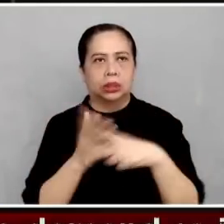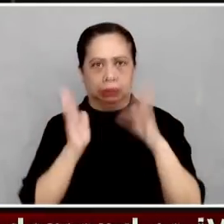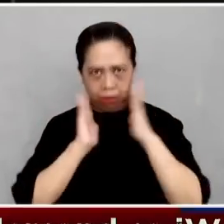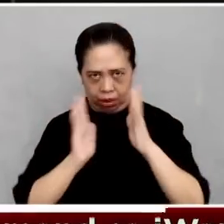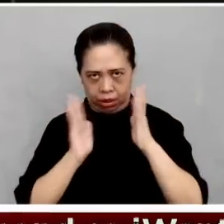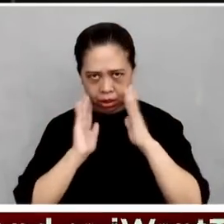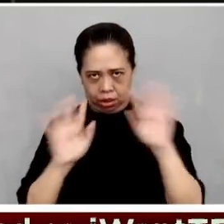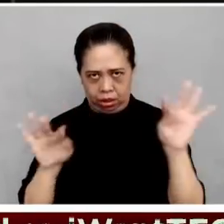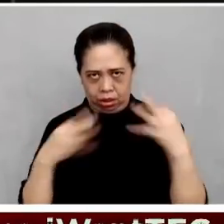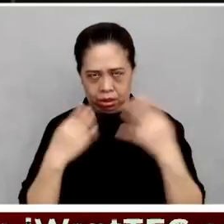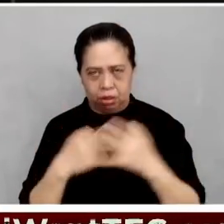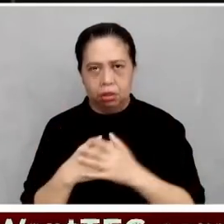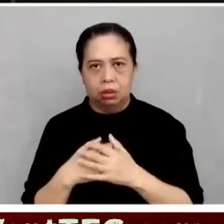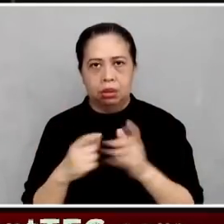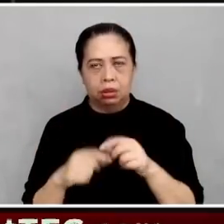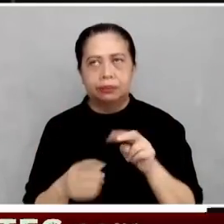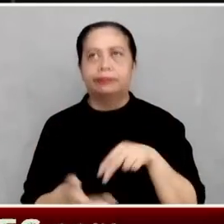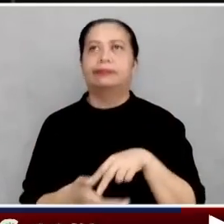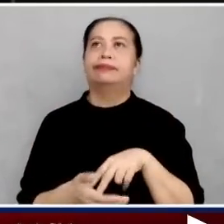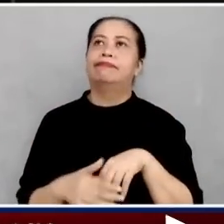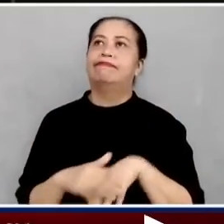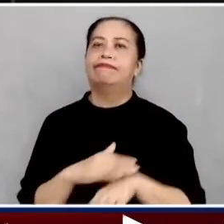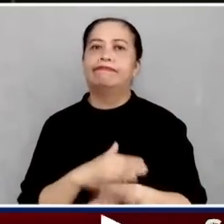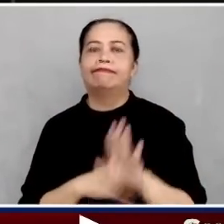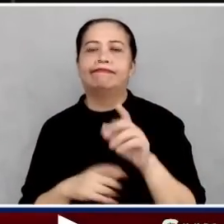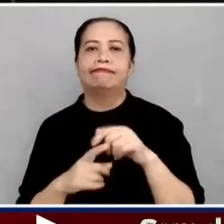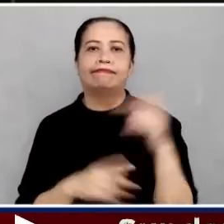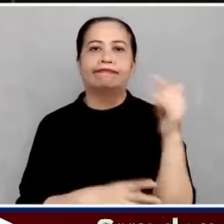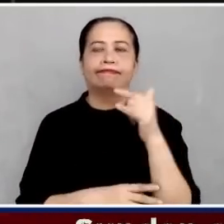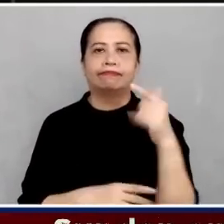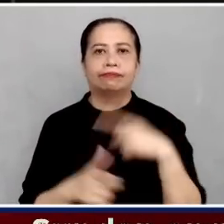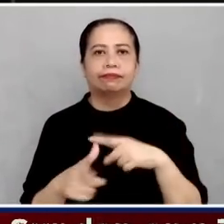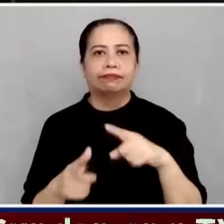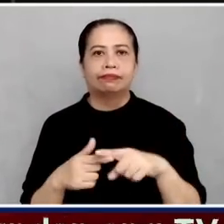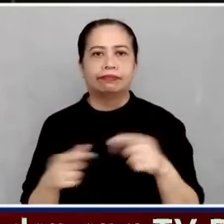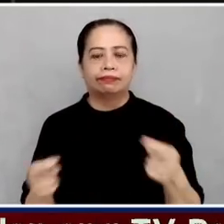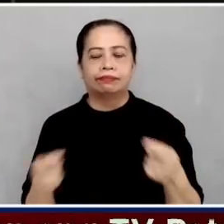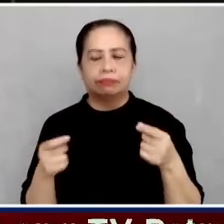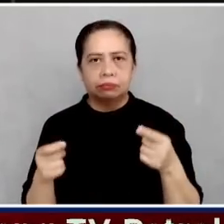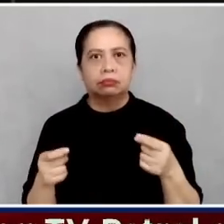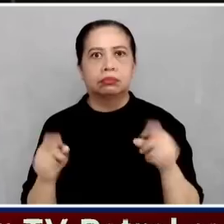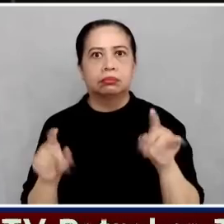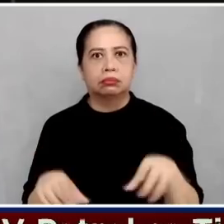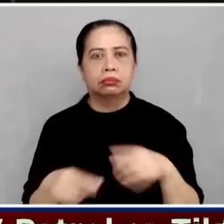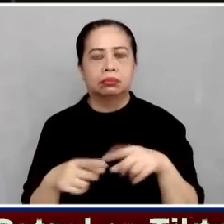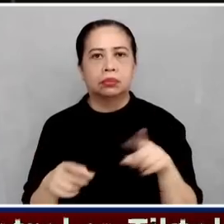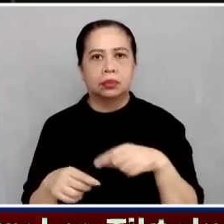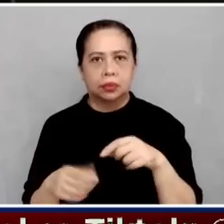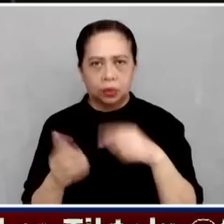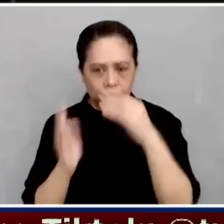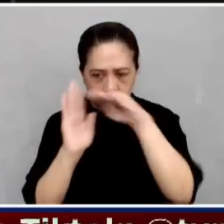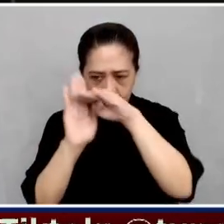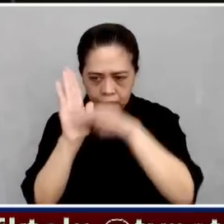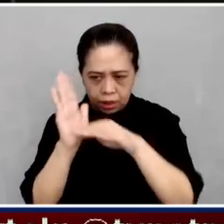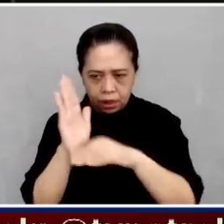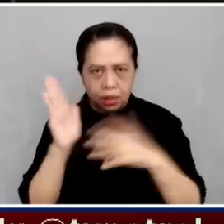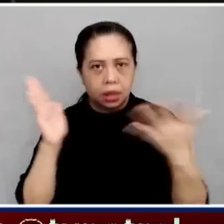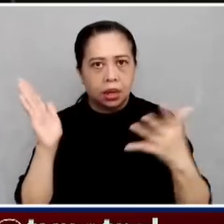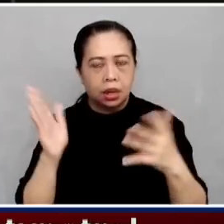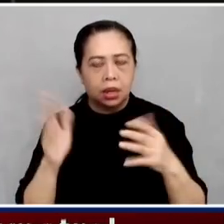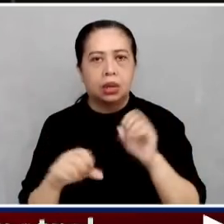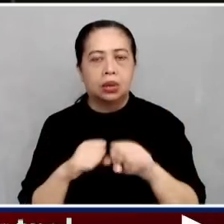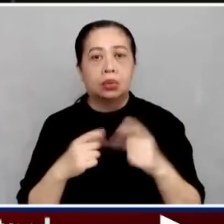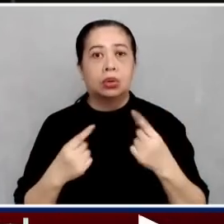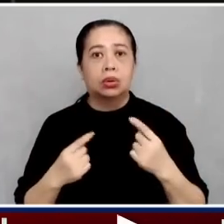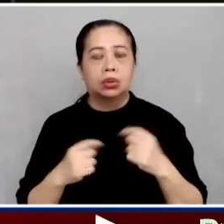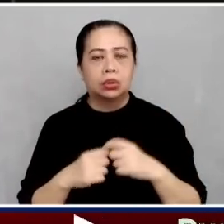sir. Kasi nandun ka na sa airline, tapos malalaman mo wala ka pala sa guest lists. So, ang tendency